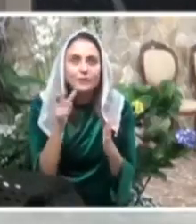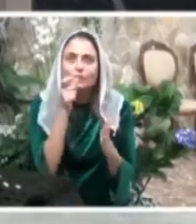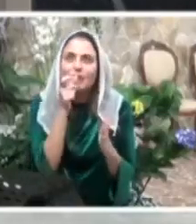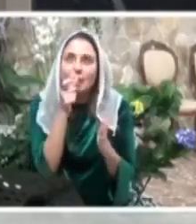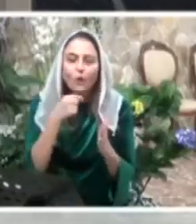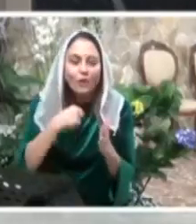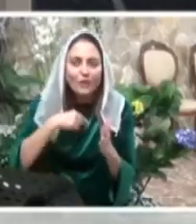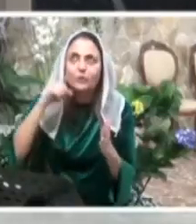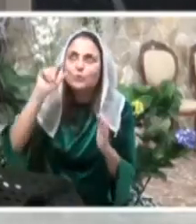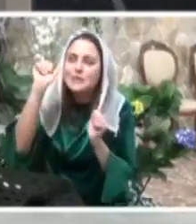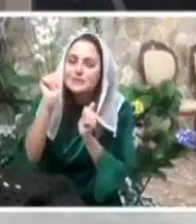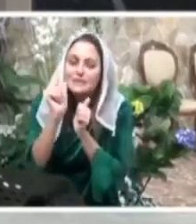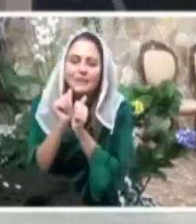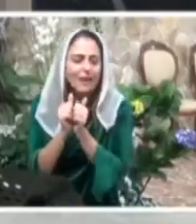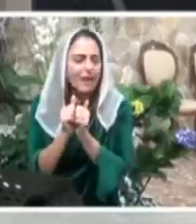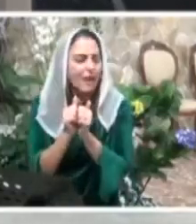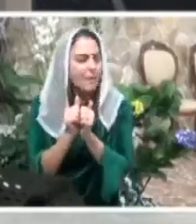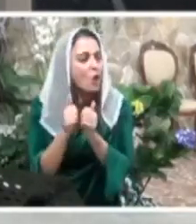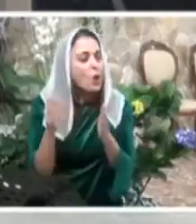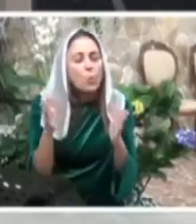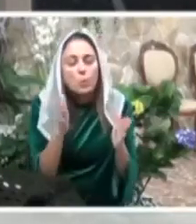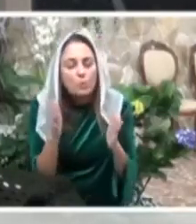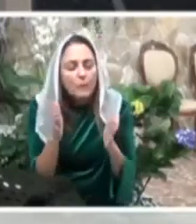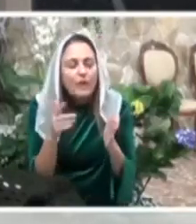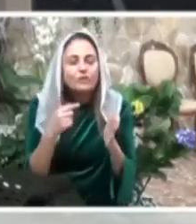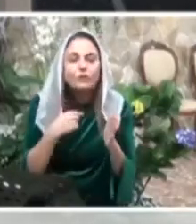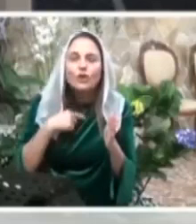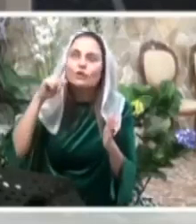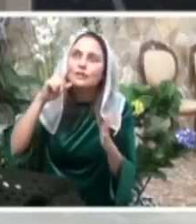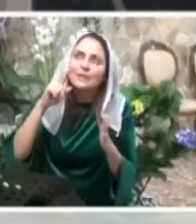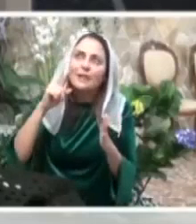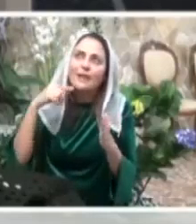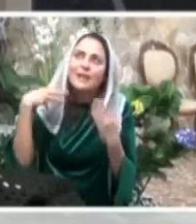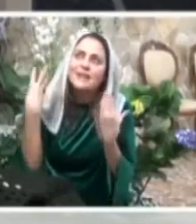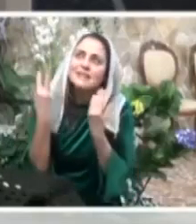il mio momento da trascorrere insieme al mio amico migliore.